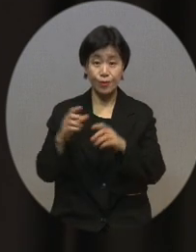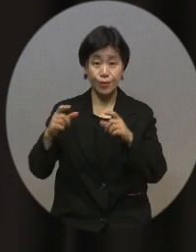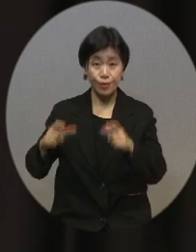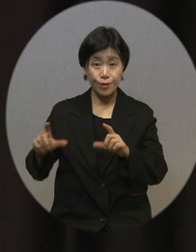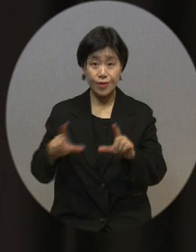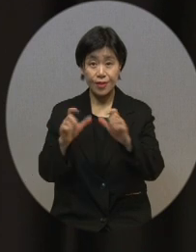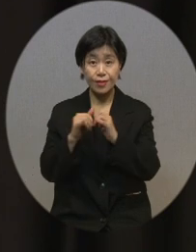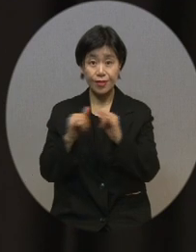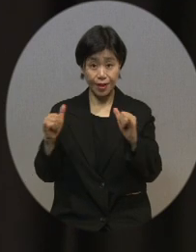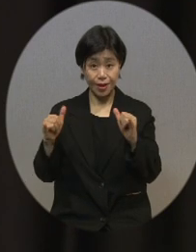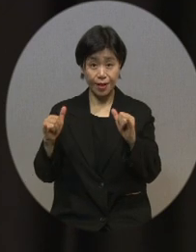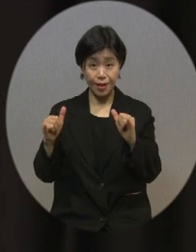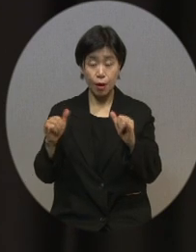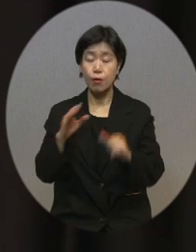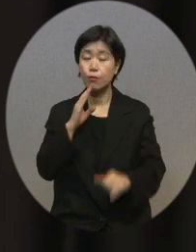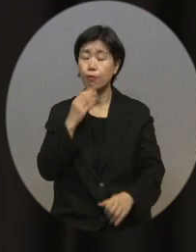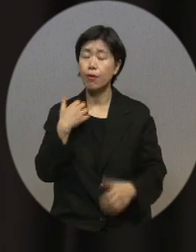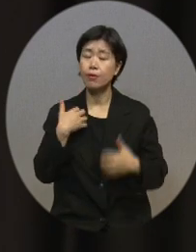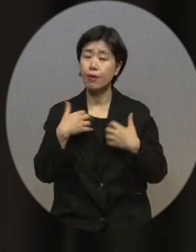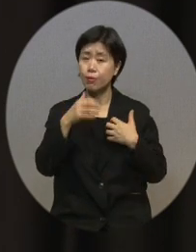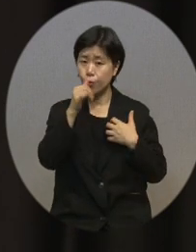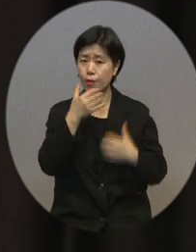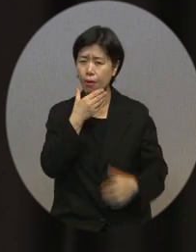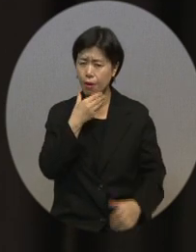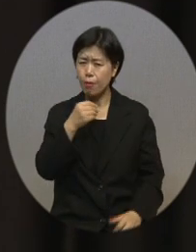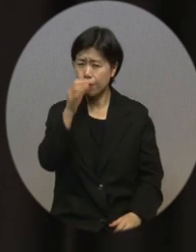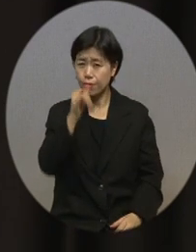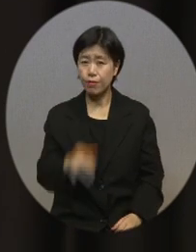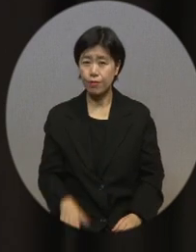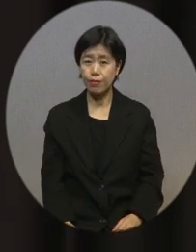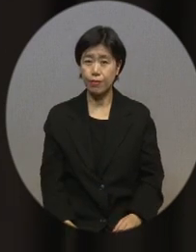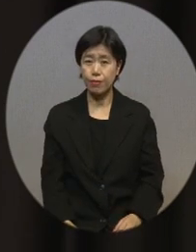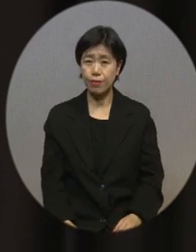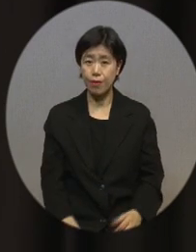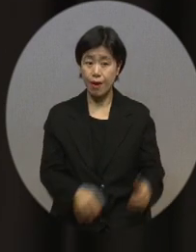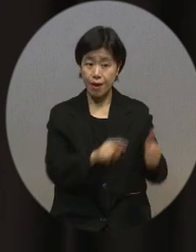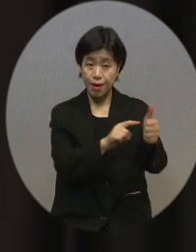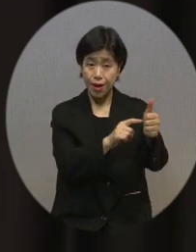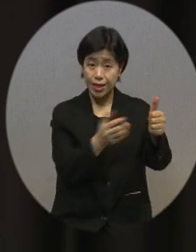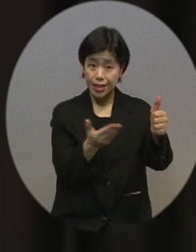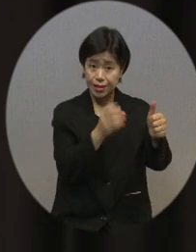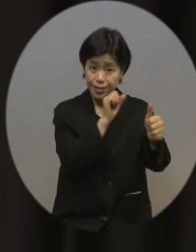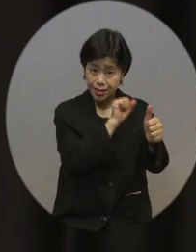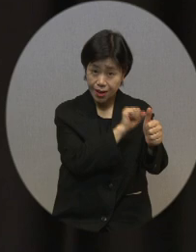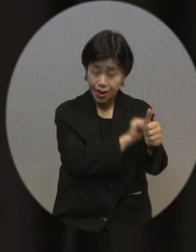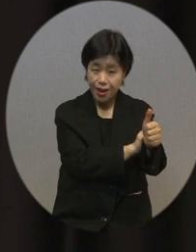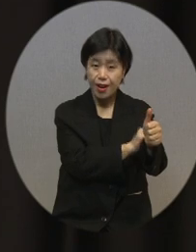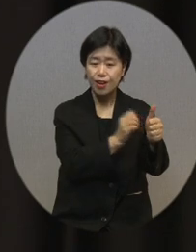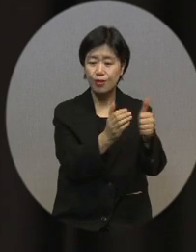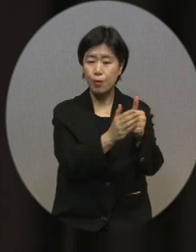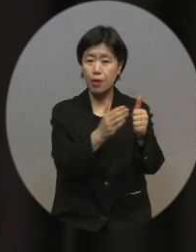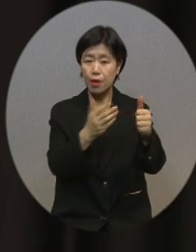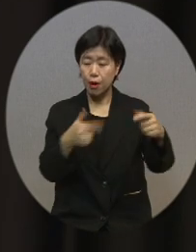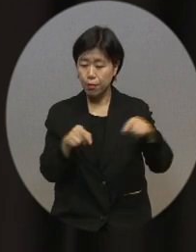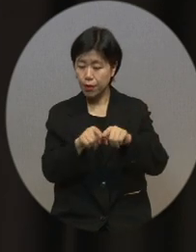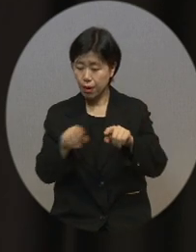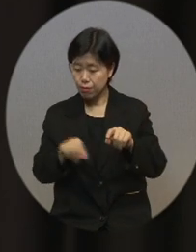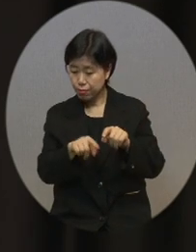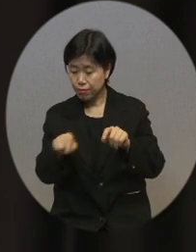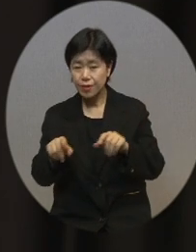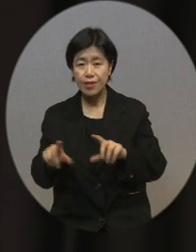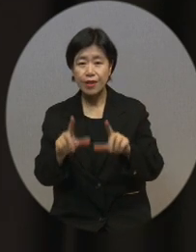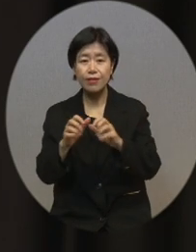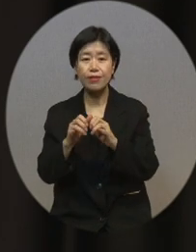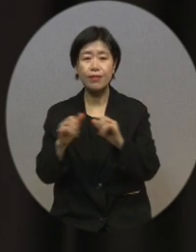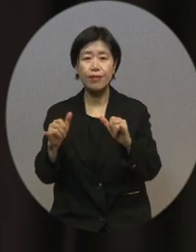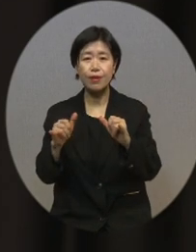예. 살림꾼을 만나야 그 집이 잘 되는 거거든. 예. 그래서 감사합니다. 예. 그런